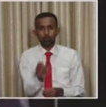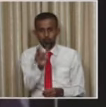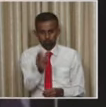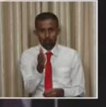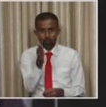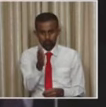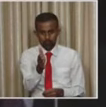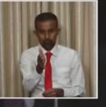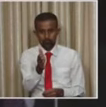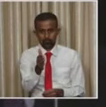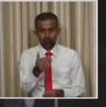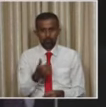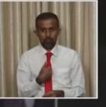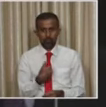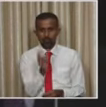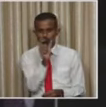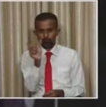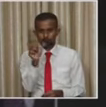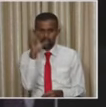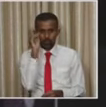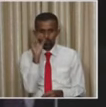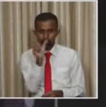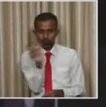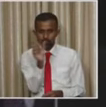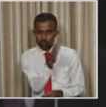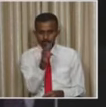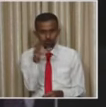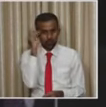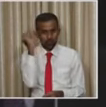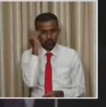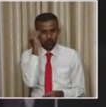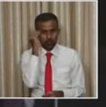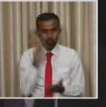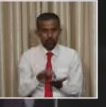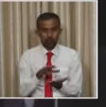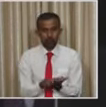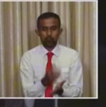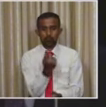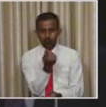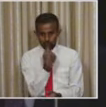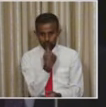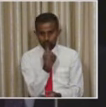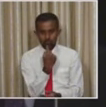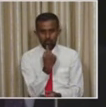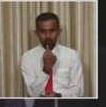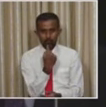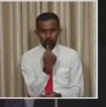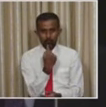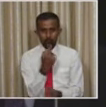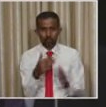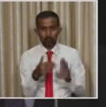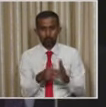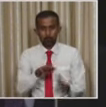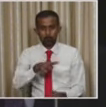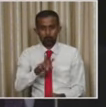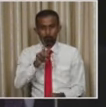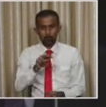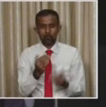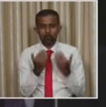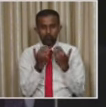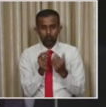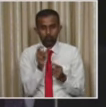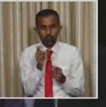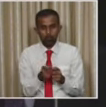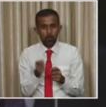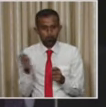ඔබතුමා අපිට මේ වචනත් තේරෙනවා, වචන අතරත් තේරෙනවා. ඔබතුමා දැන් නිශ්චිතව කියන්න, ඔබතුමා කිව්වේ ඒ මිලියන 320ක් උපදේශකයාට